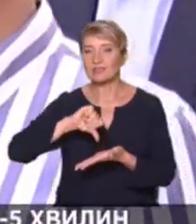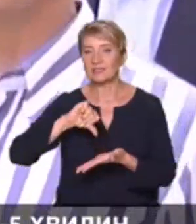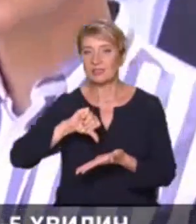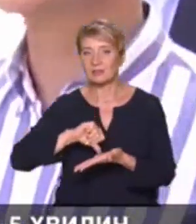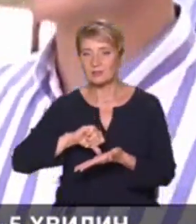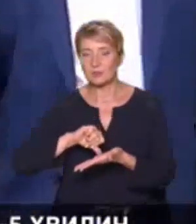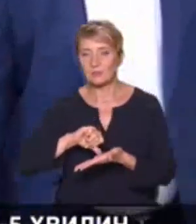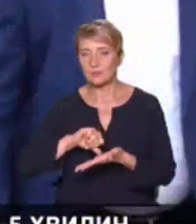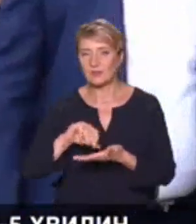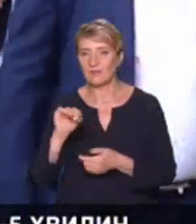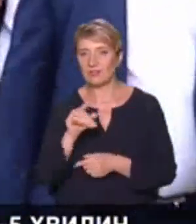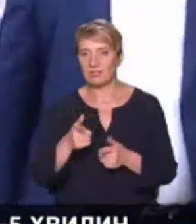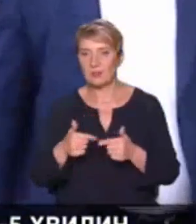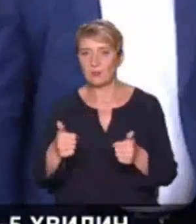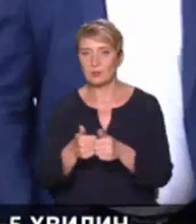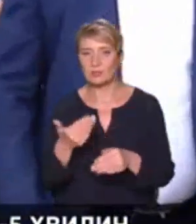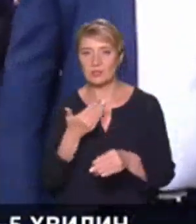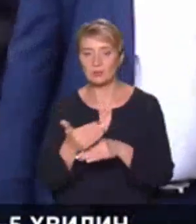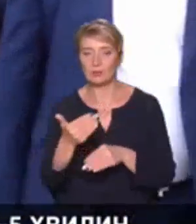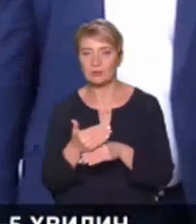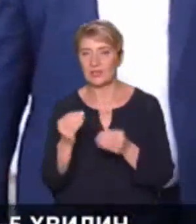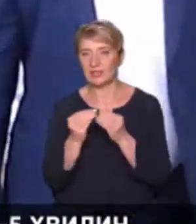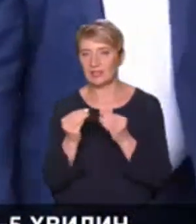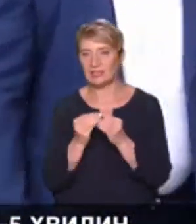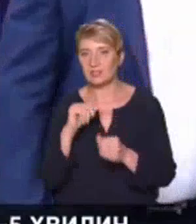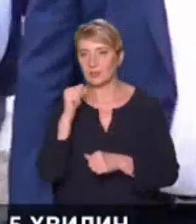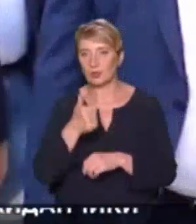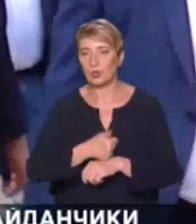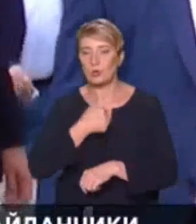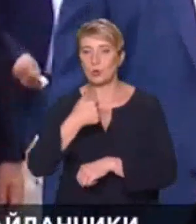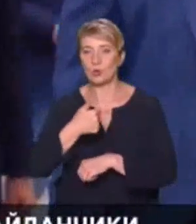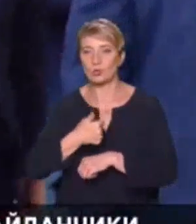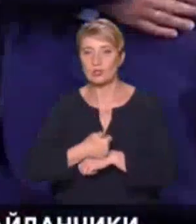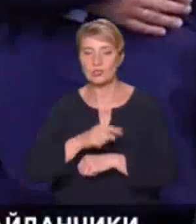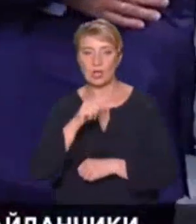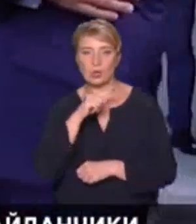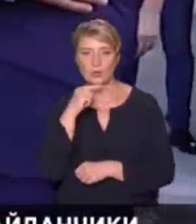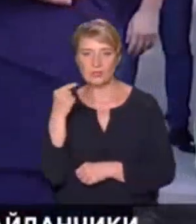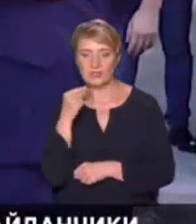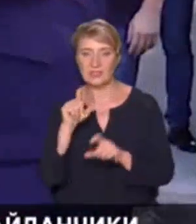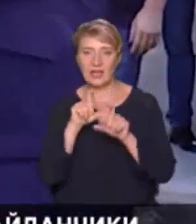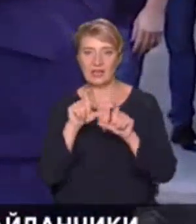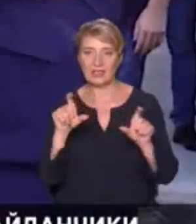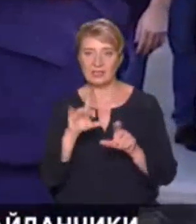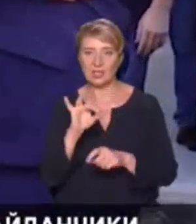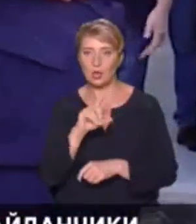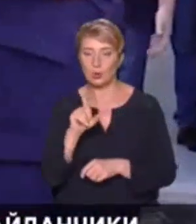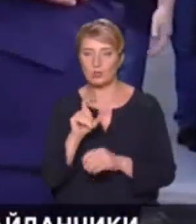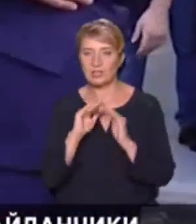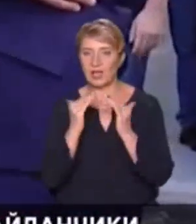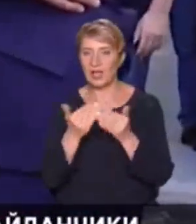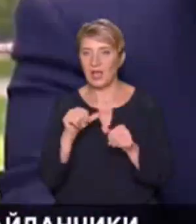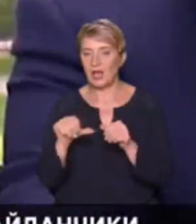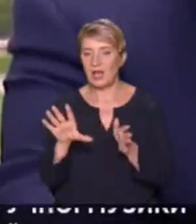Приволжському федеральному окрузі, потім понад 10 років очолював російське агентство «Росатом». З осені